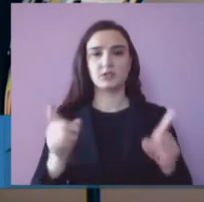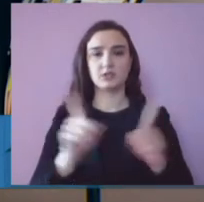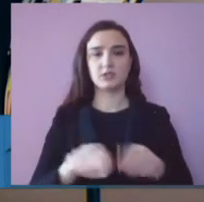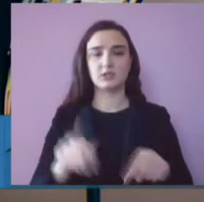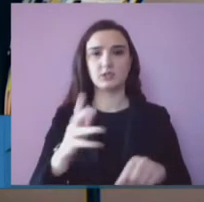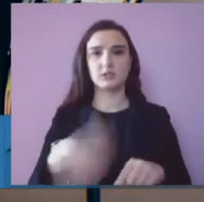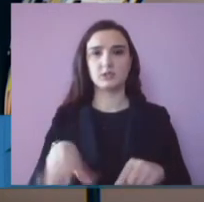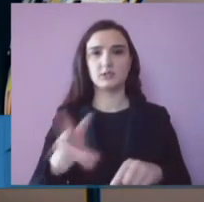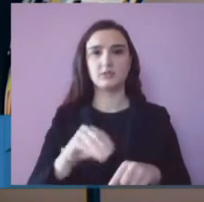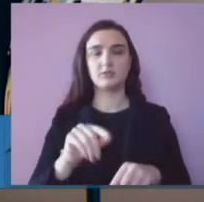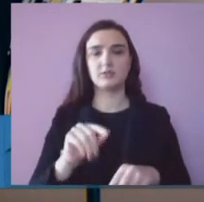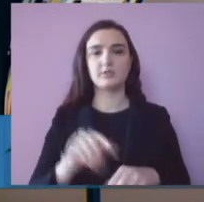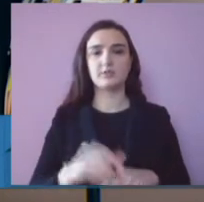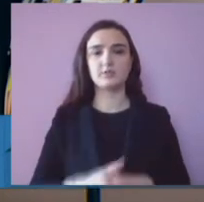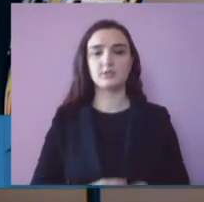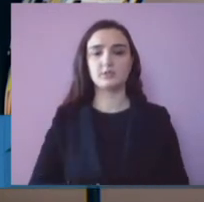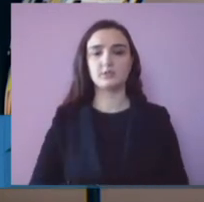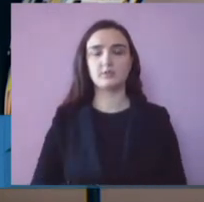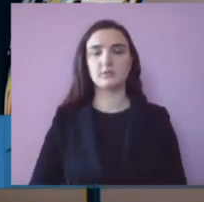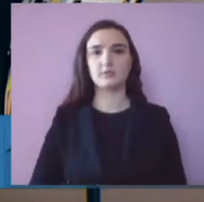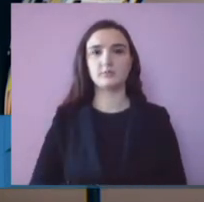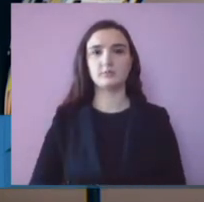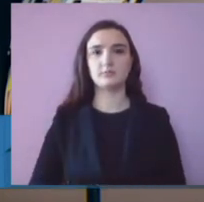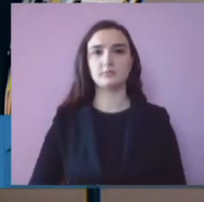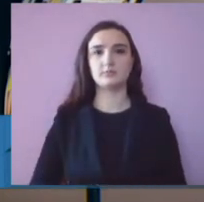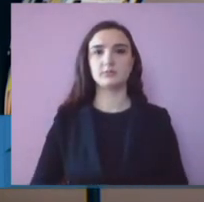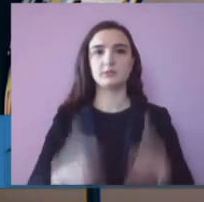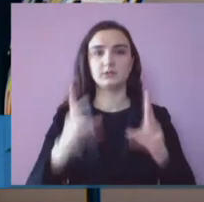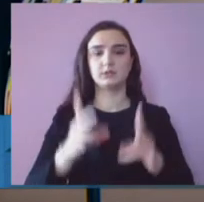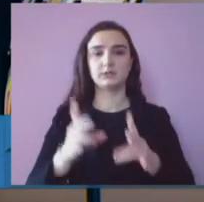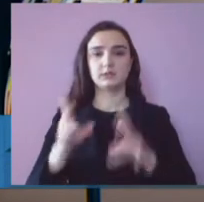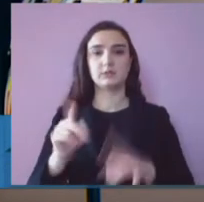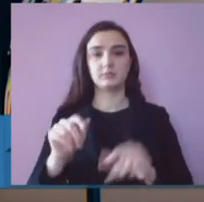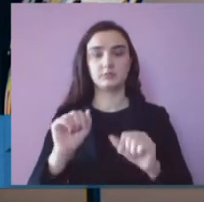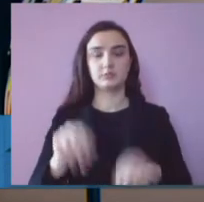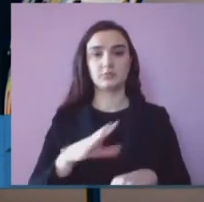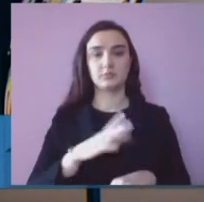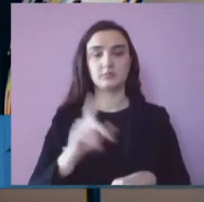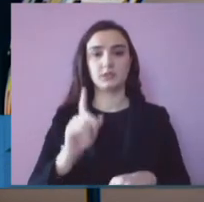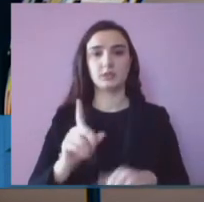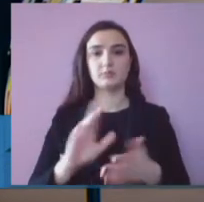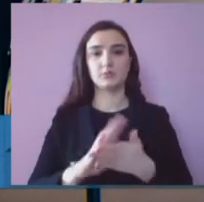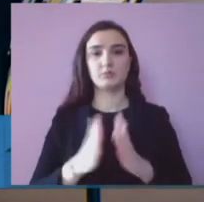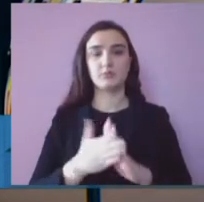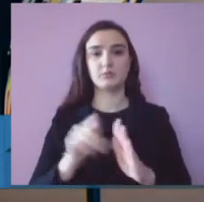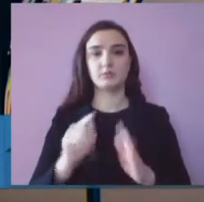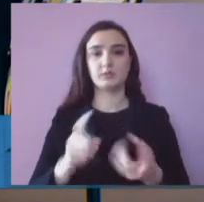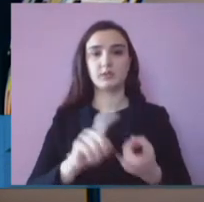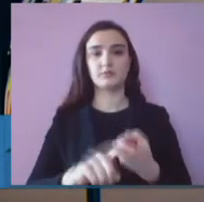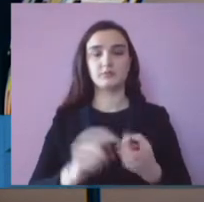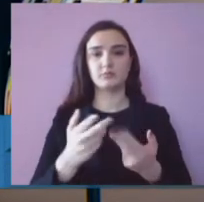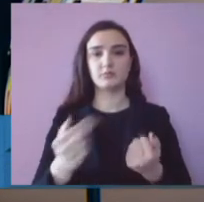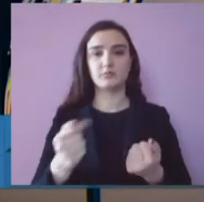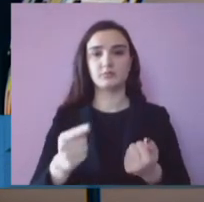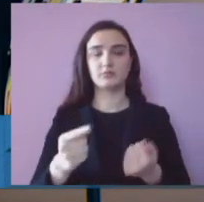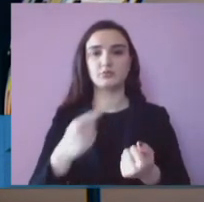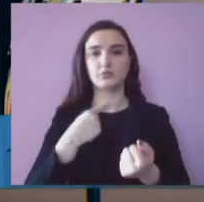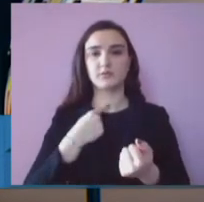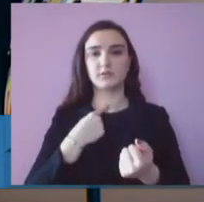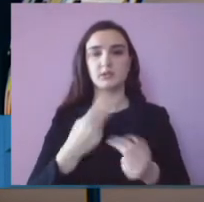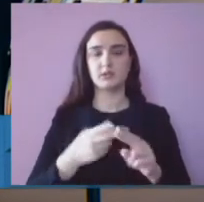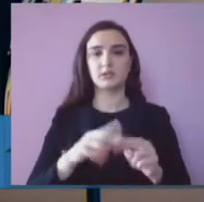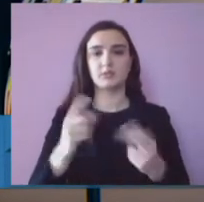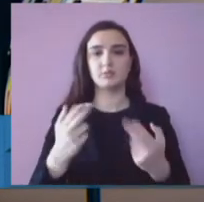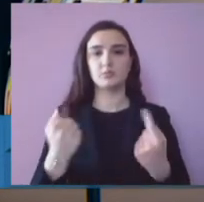ნერვულ რეგულატორულ მექანიზმების დაზიანებაზე მიუთითებს. მაგრამ ხომ არ არის ეს დაკავშირებული ფარსებრი კვალთან? ეს კითხვა